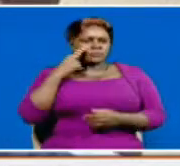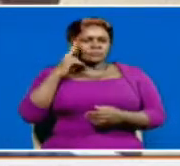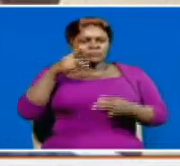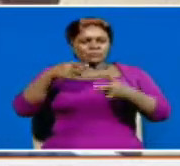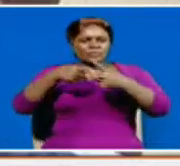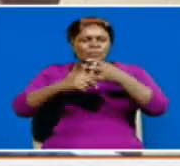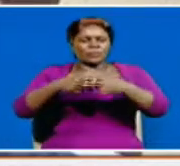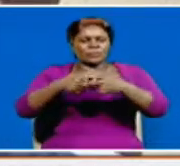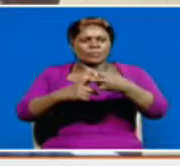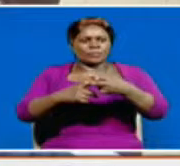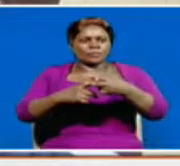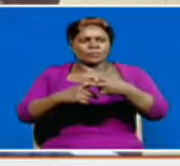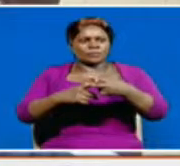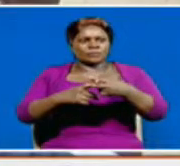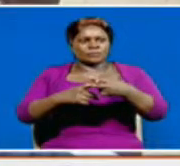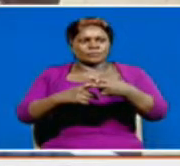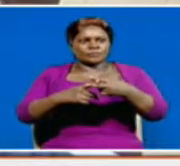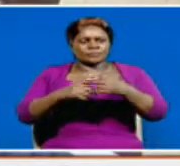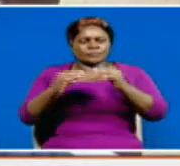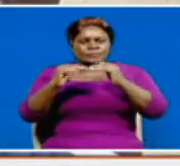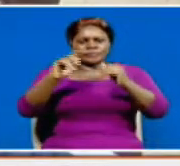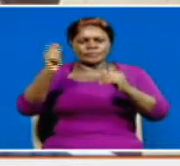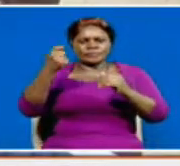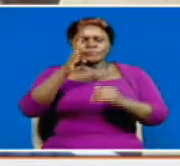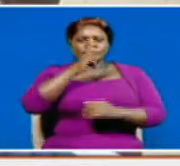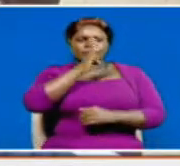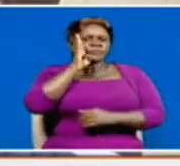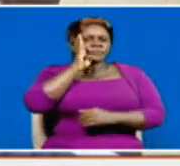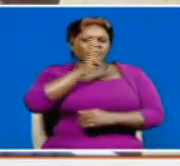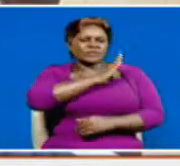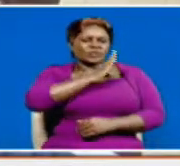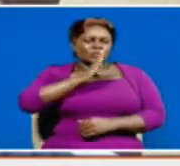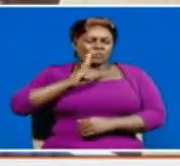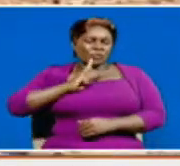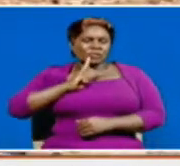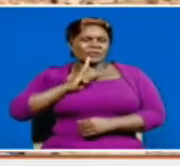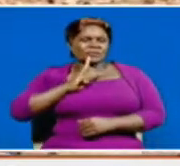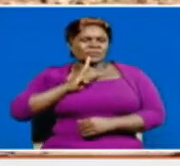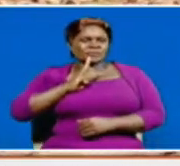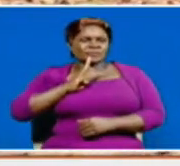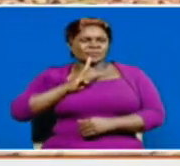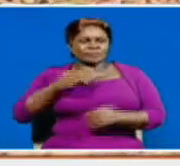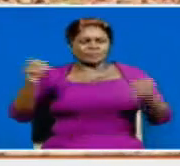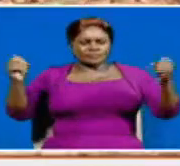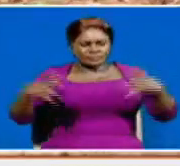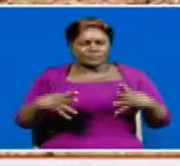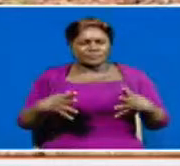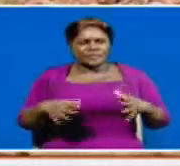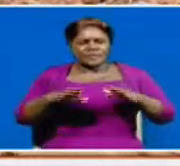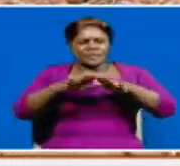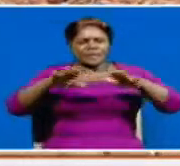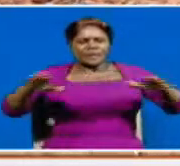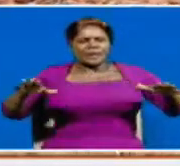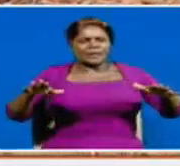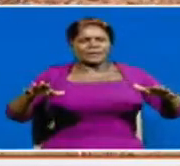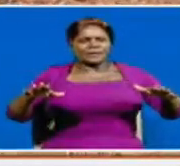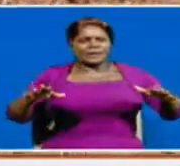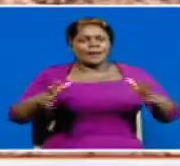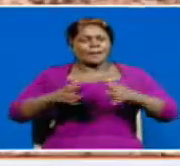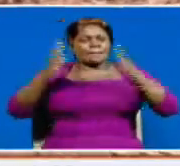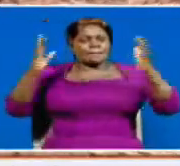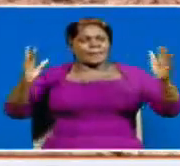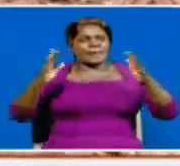industry to be revitalized with the Kenya Sugar Board coming back. Ni bayana ukubwa wa mashamba umepungua kwa